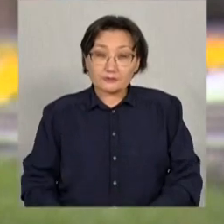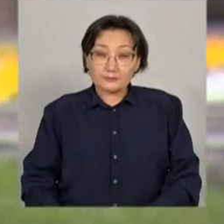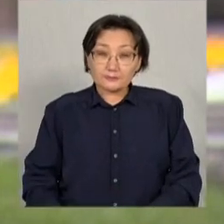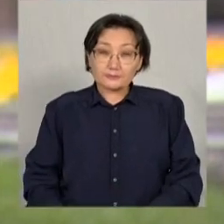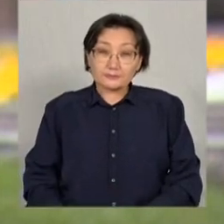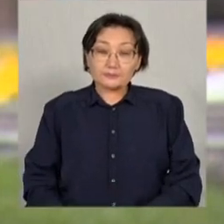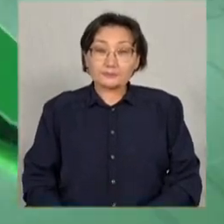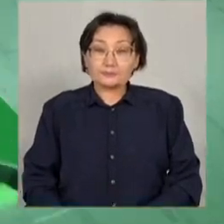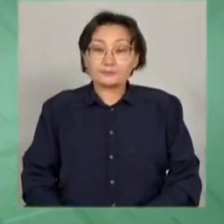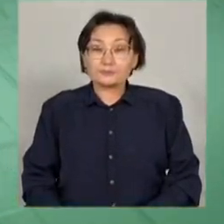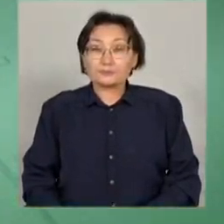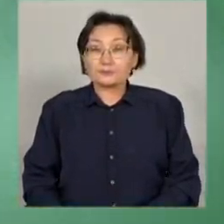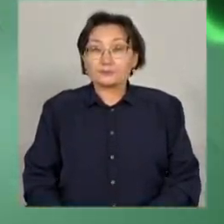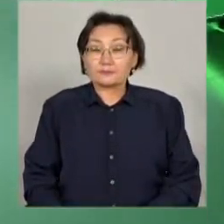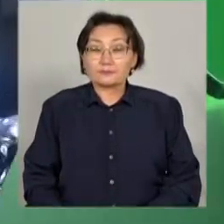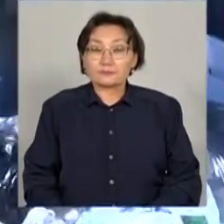бейнематериалынан біліңіз.